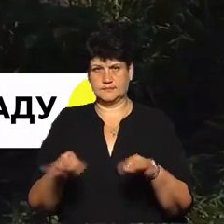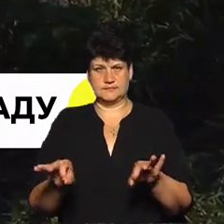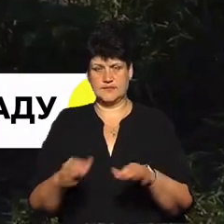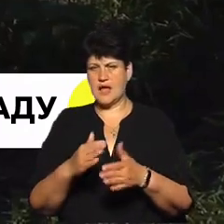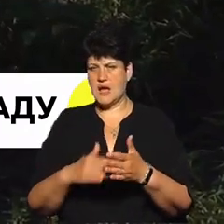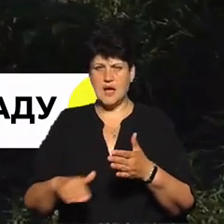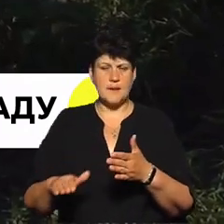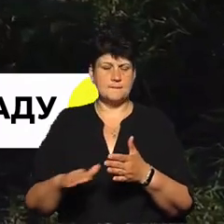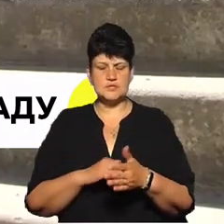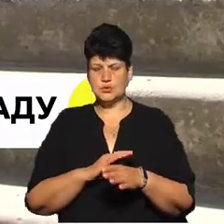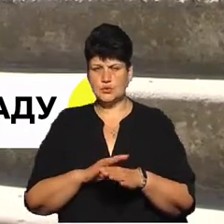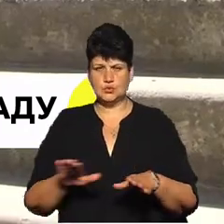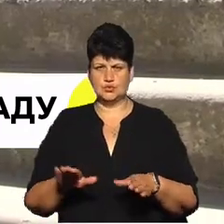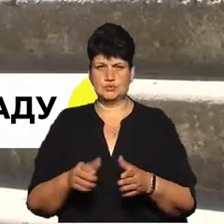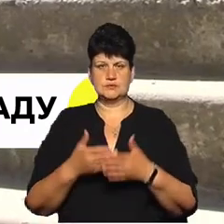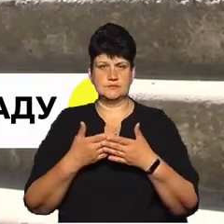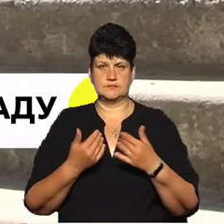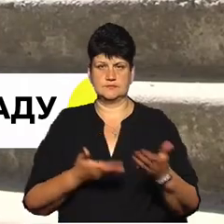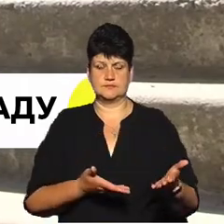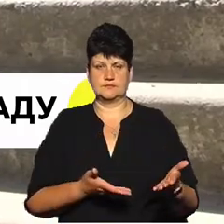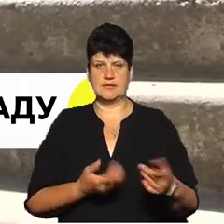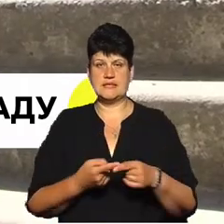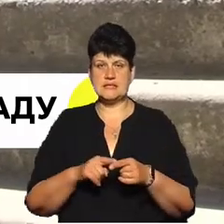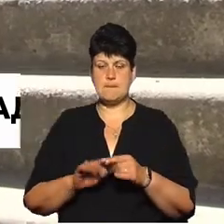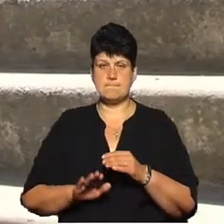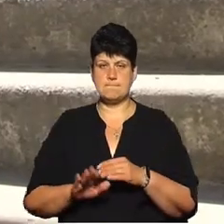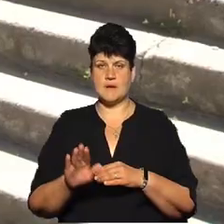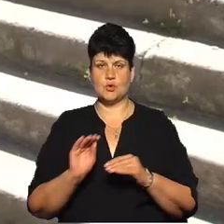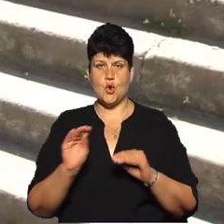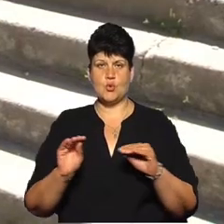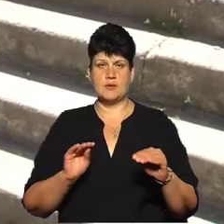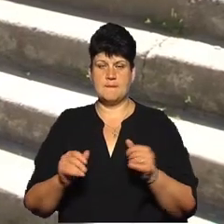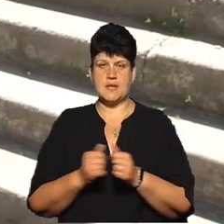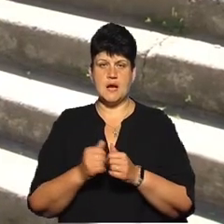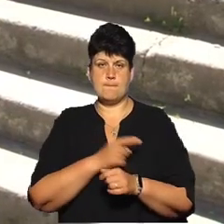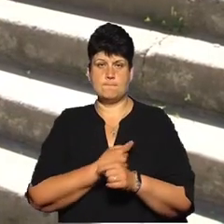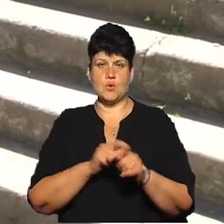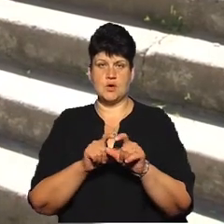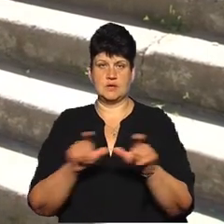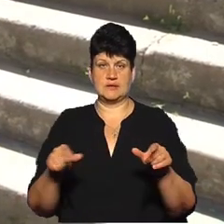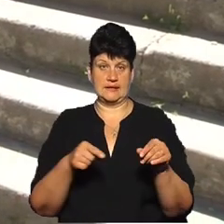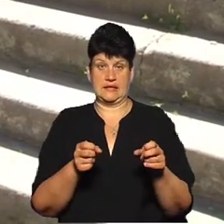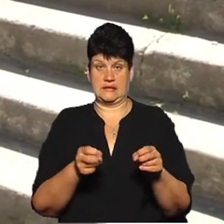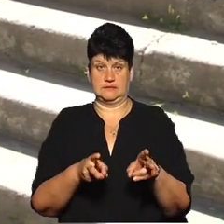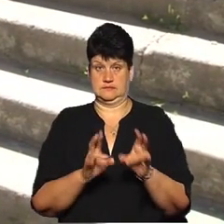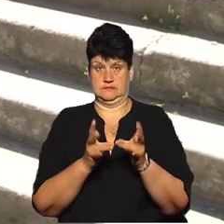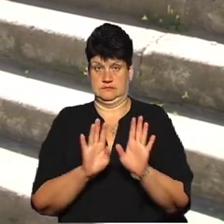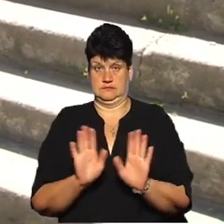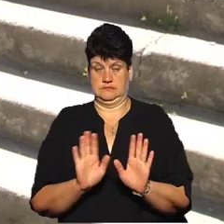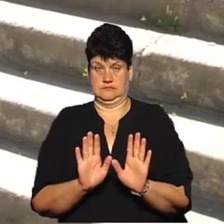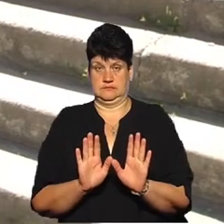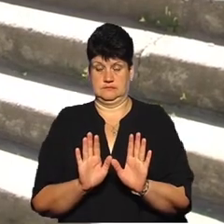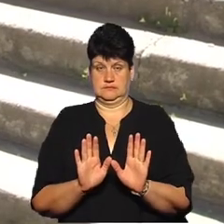можна сказати, вони і відсутні. А це пандус, який облаштували неподалік поліклініки. Далі ризикувати не будемо ні